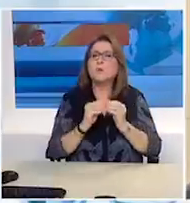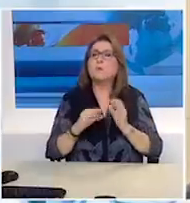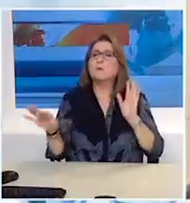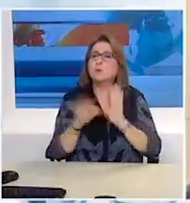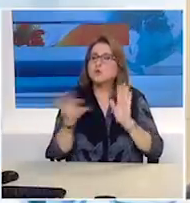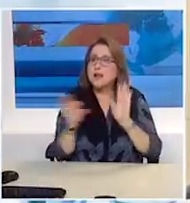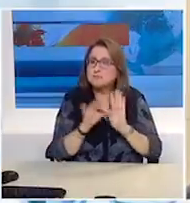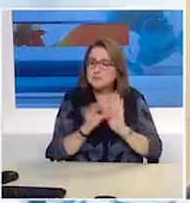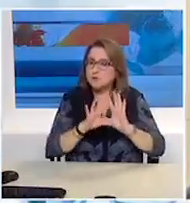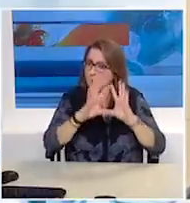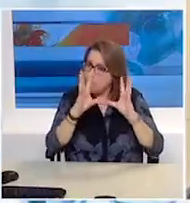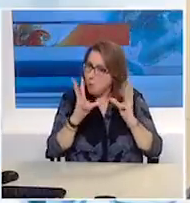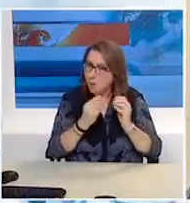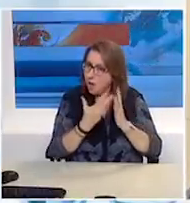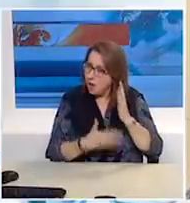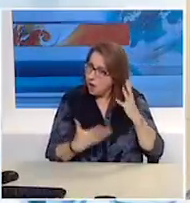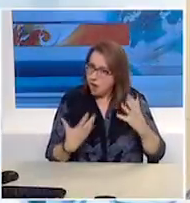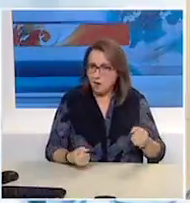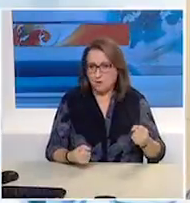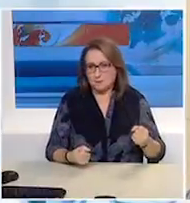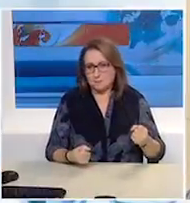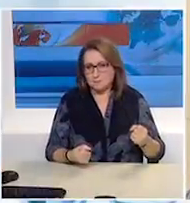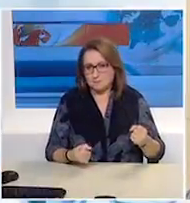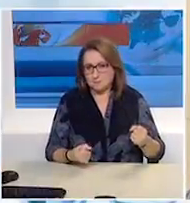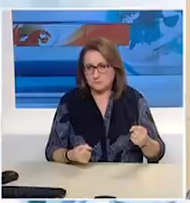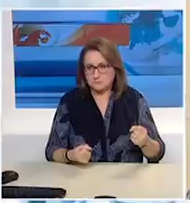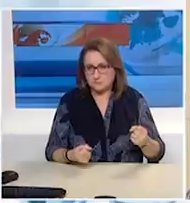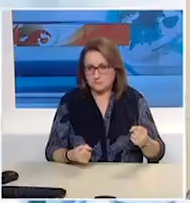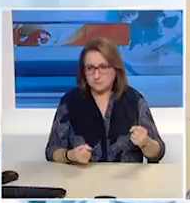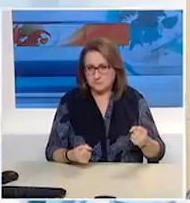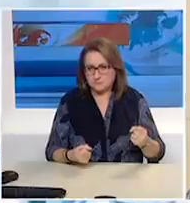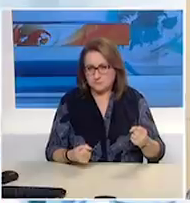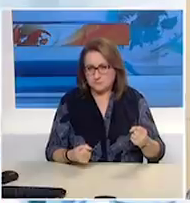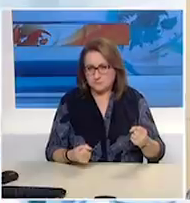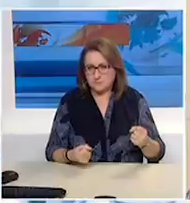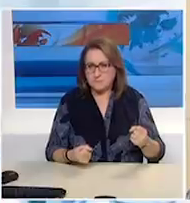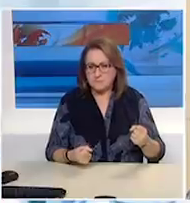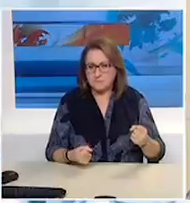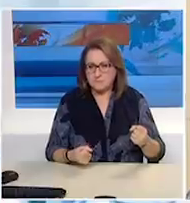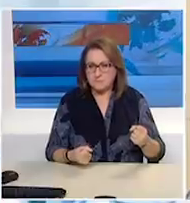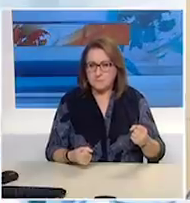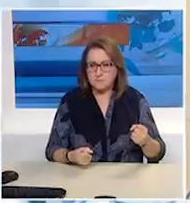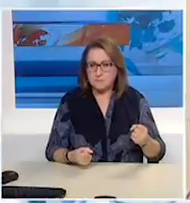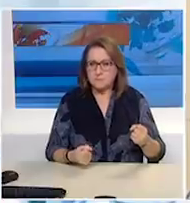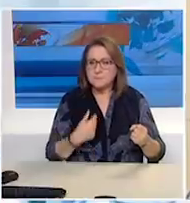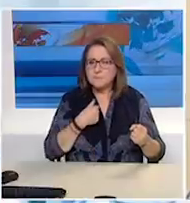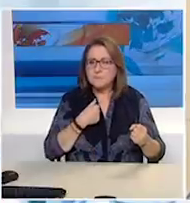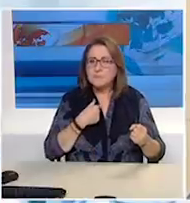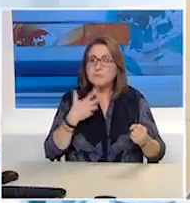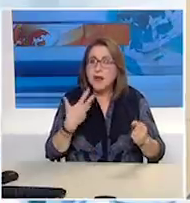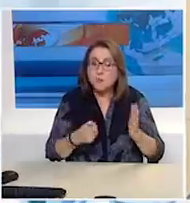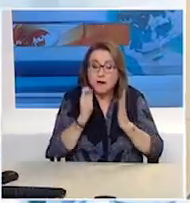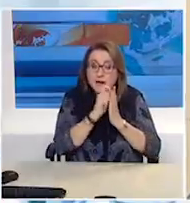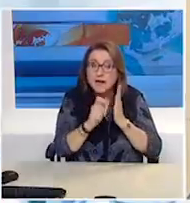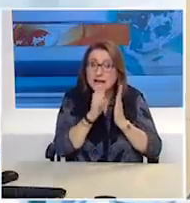τα στοιχεία στη Βουλή. Και αυτό γίνεται και για έναν επιπλέον λόγο. Κάνουμε αναλυτική